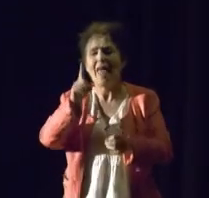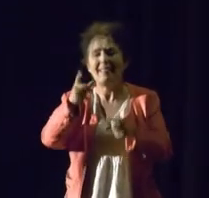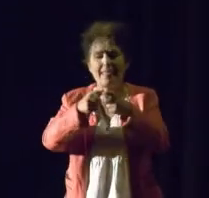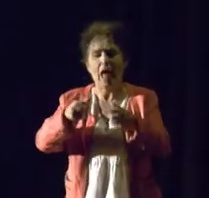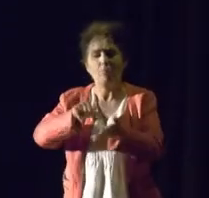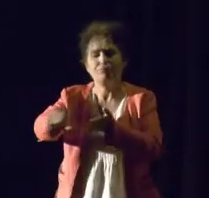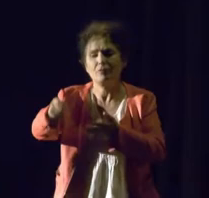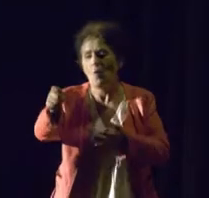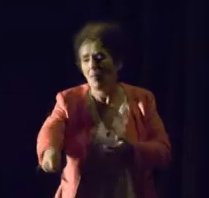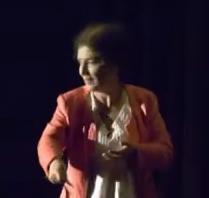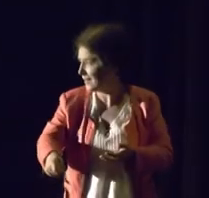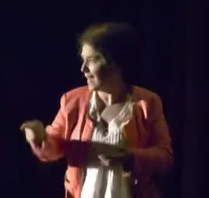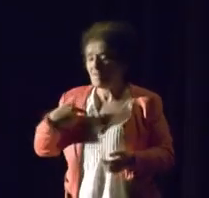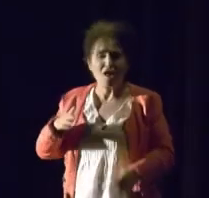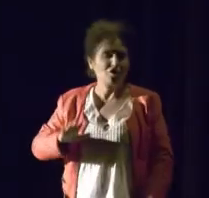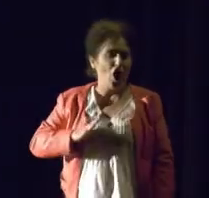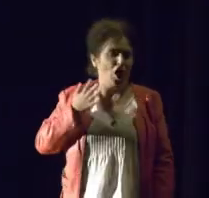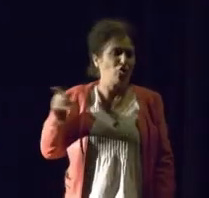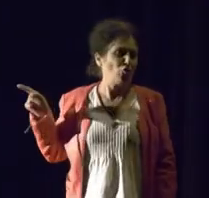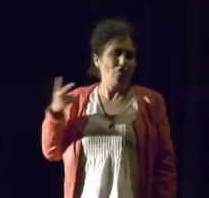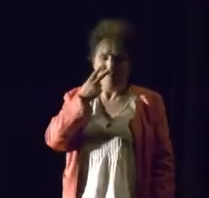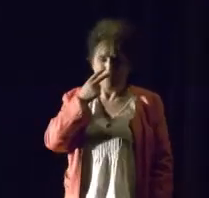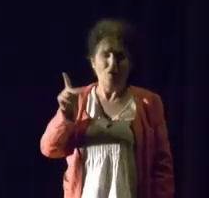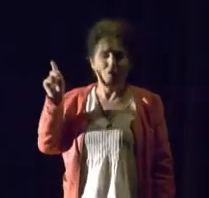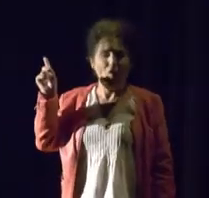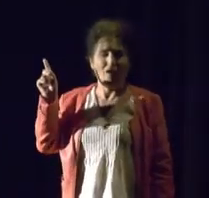уплата, дефинитивно се разочарав кога го видов ова.